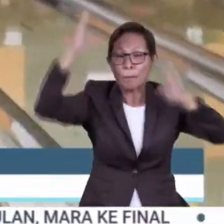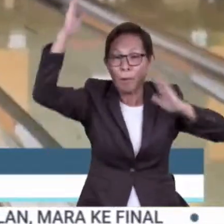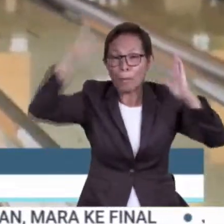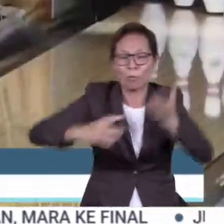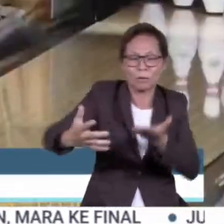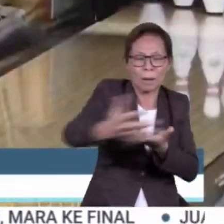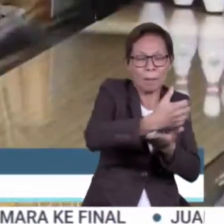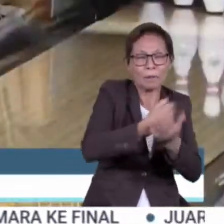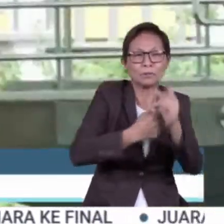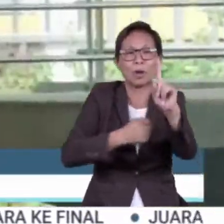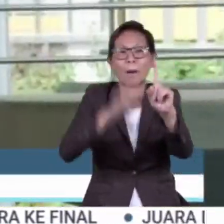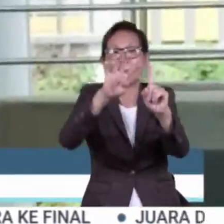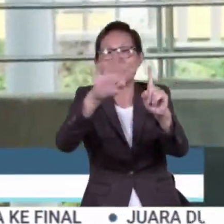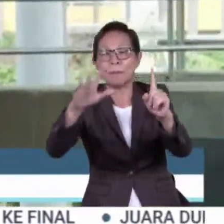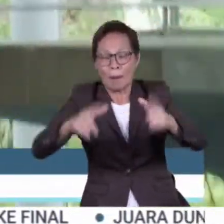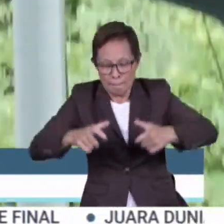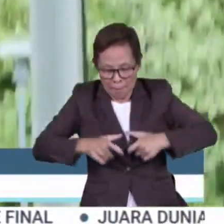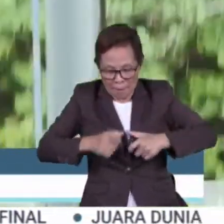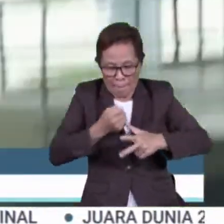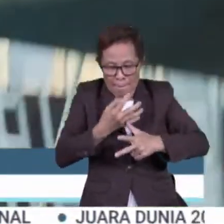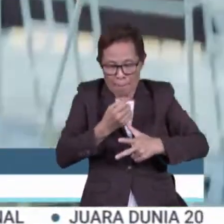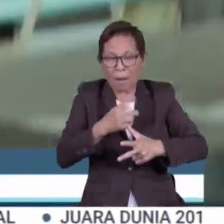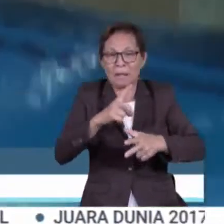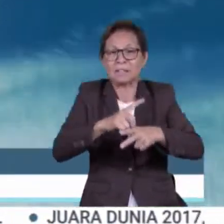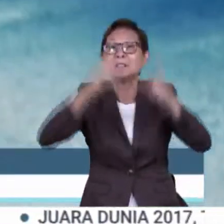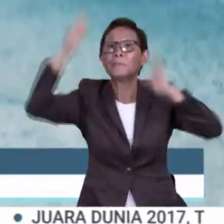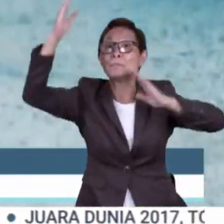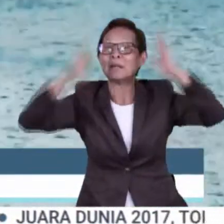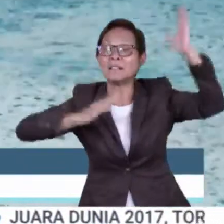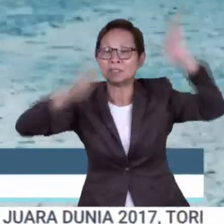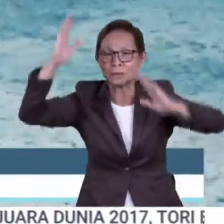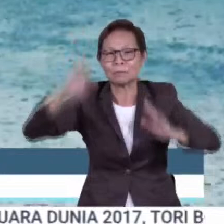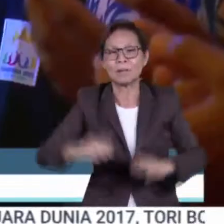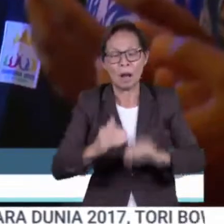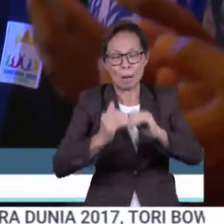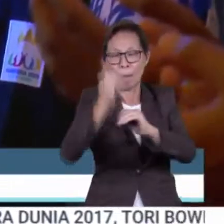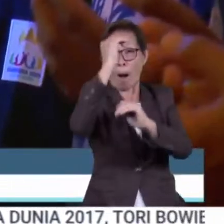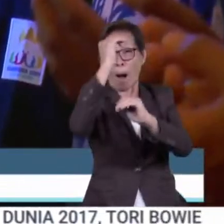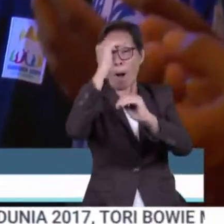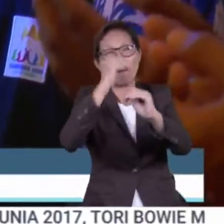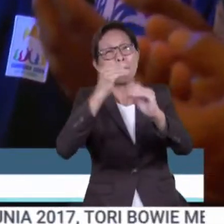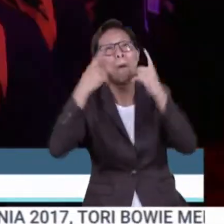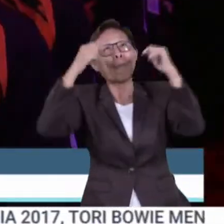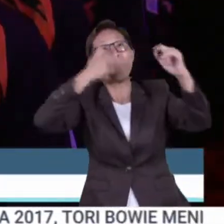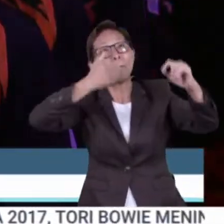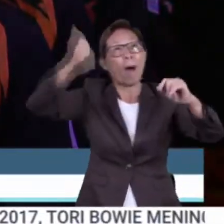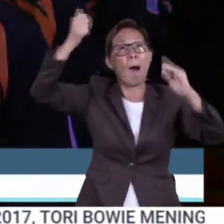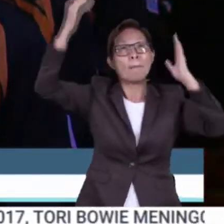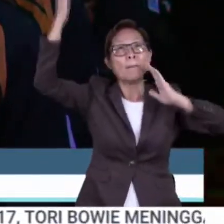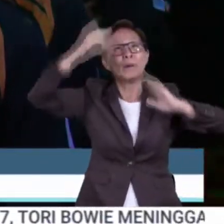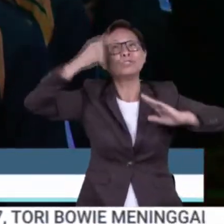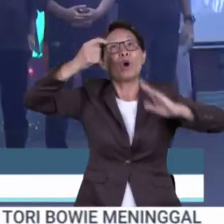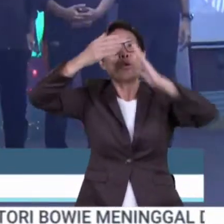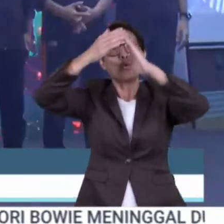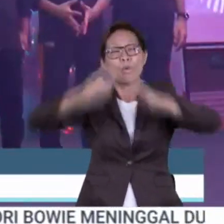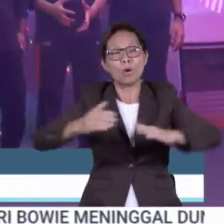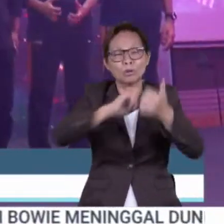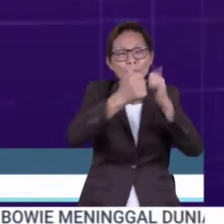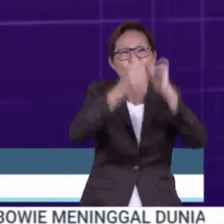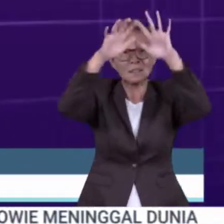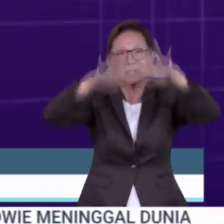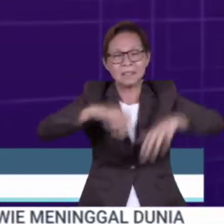mengumpul 145 pingat emas di halaman sendiri. Ia melepasi pencapaian terbaik Malaysia sebagai tuan rumah dalam Sukan